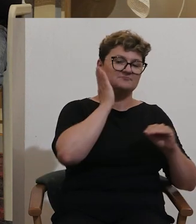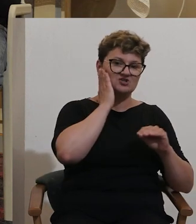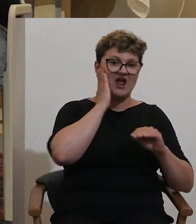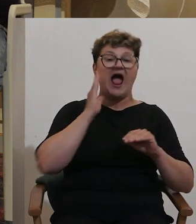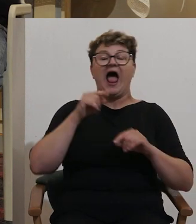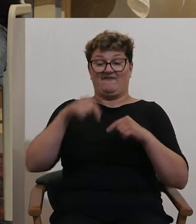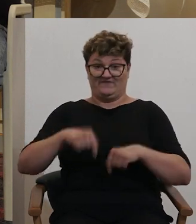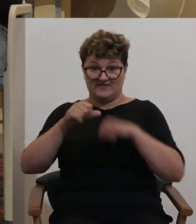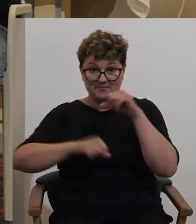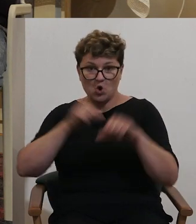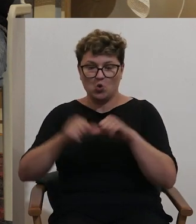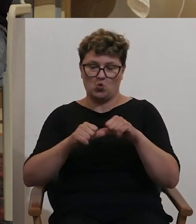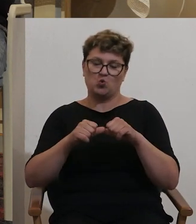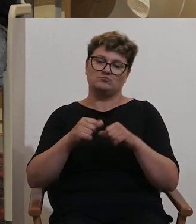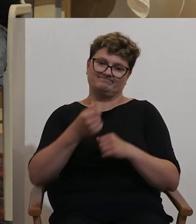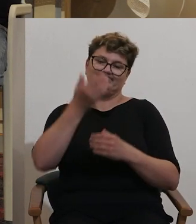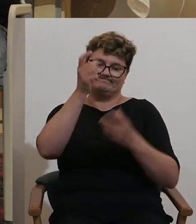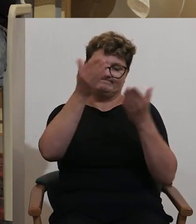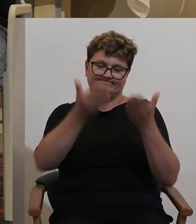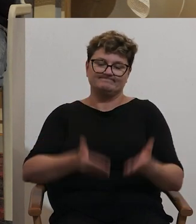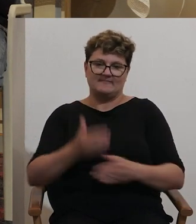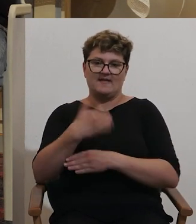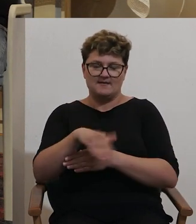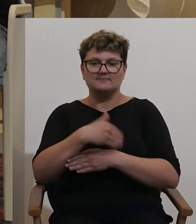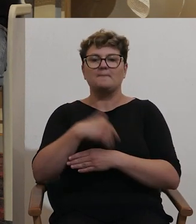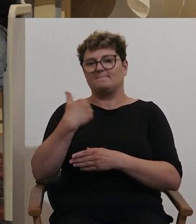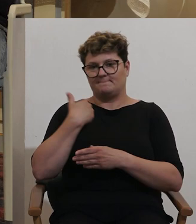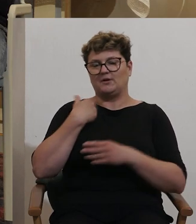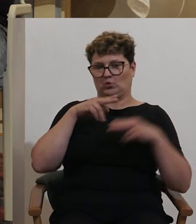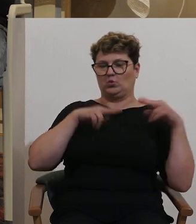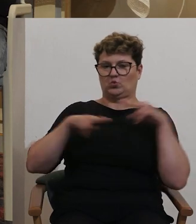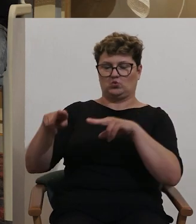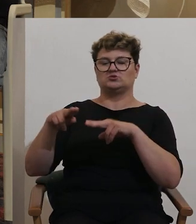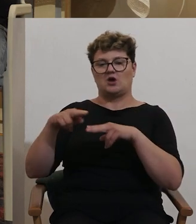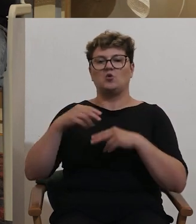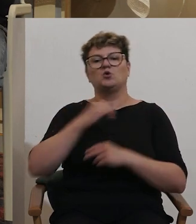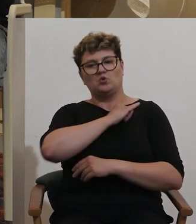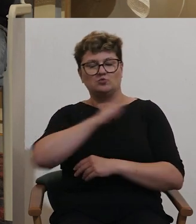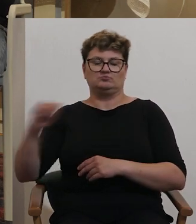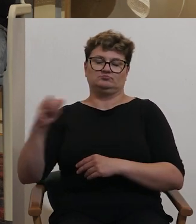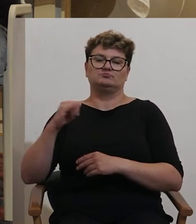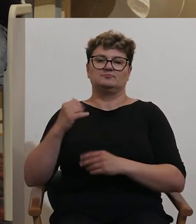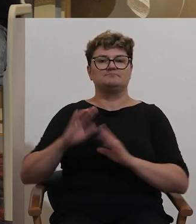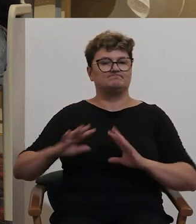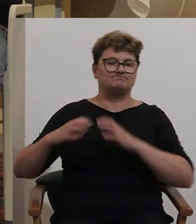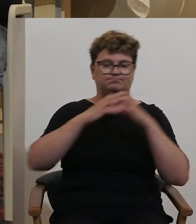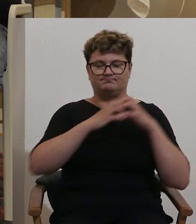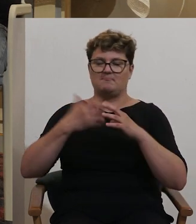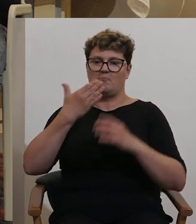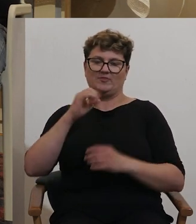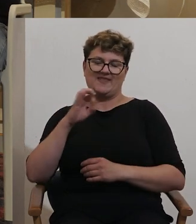w tym roku jako jeden z weteranów brał udział w obchodach rocznicy bitwy pod Monte Cassino, więc